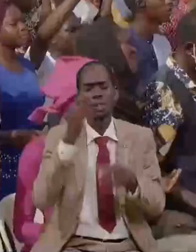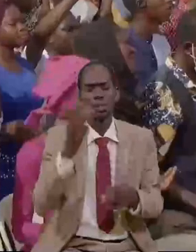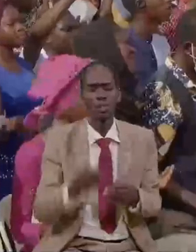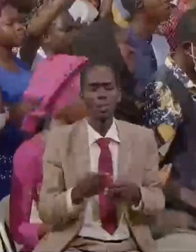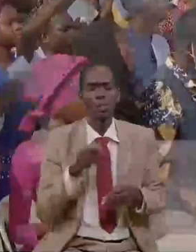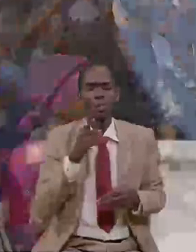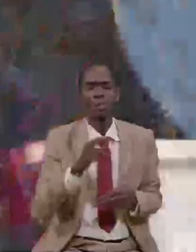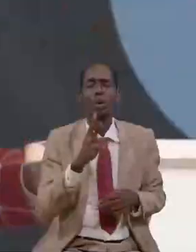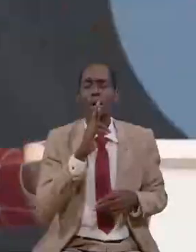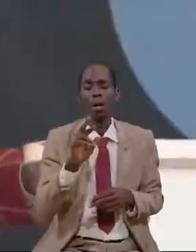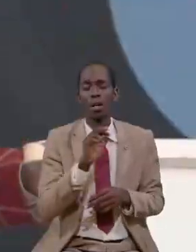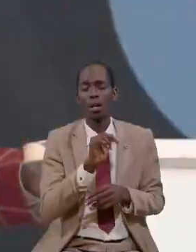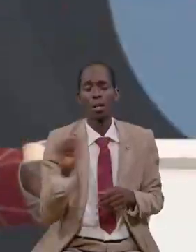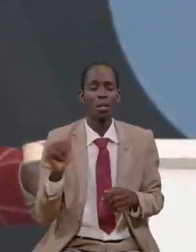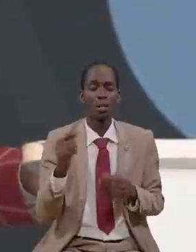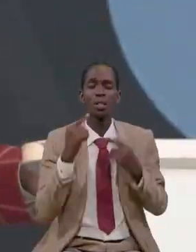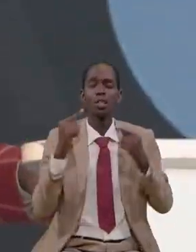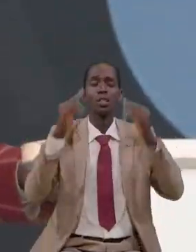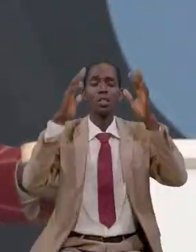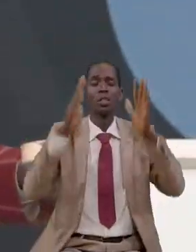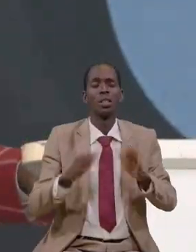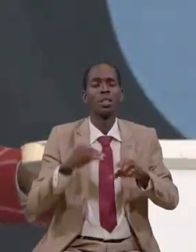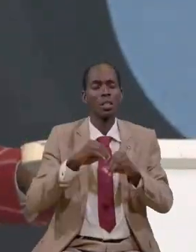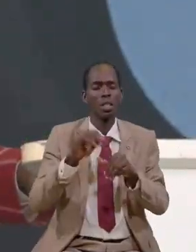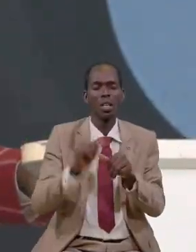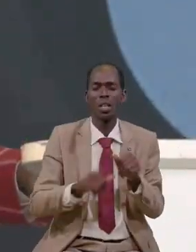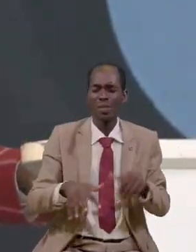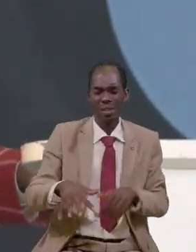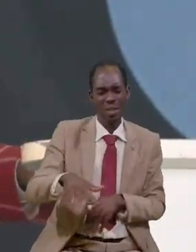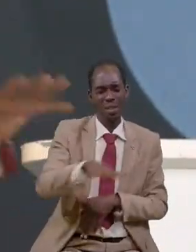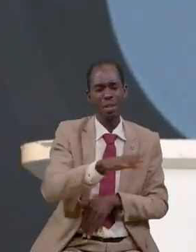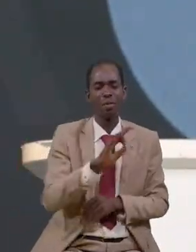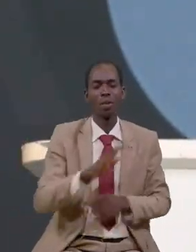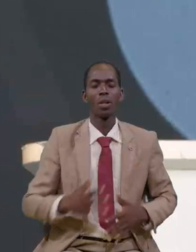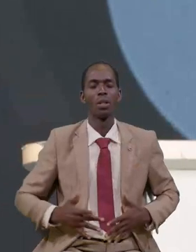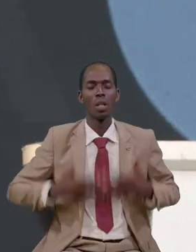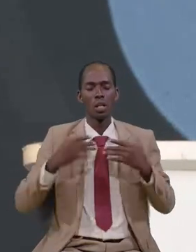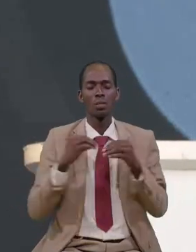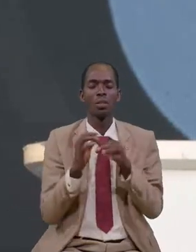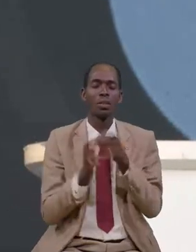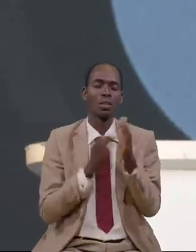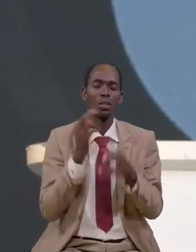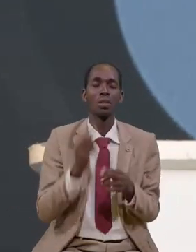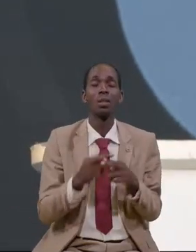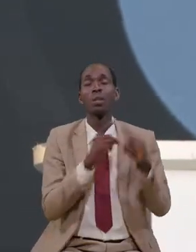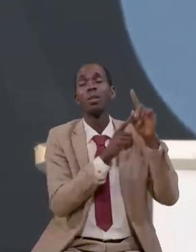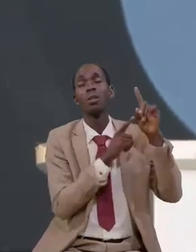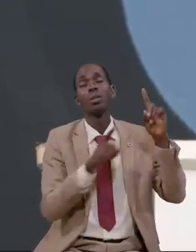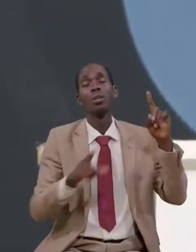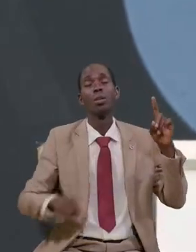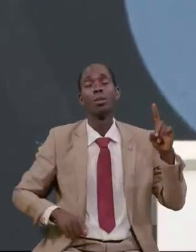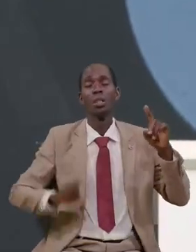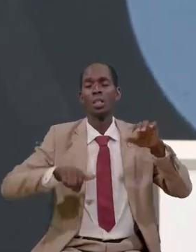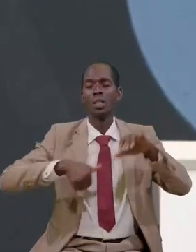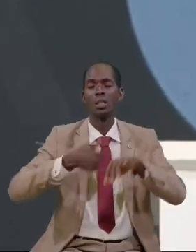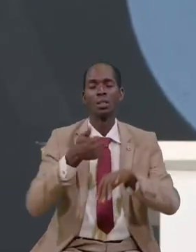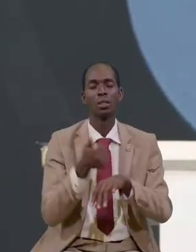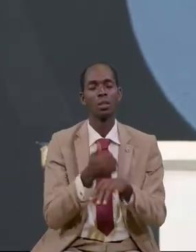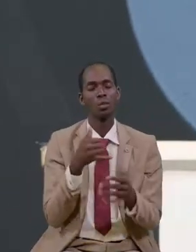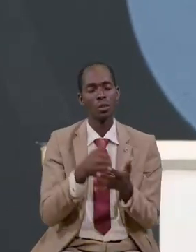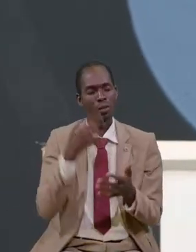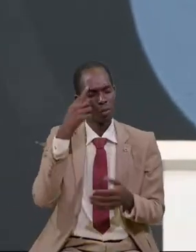Et réalisateur dans tous les domaines de ta vie. Seigneur, confirme-le